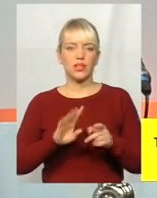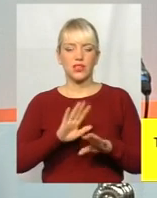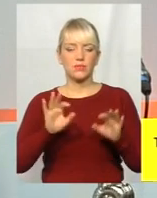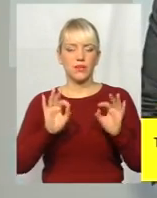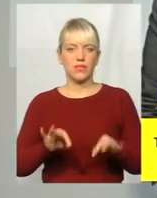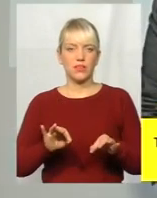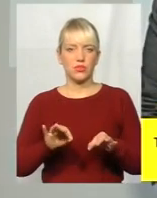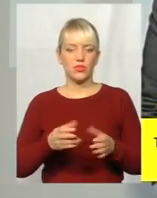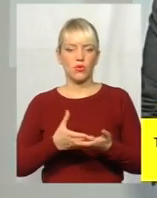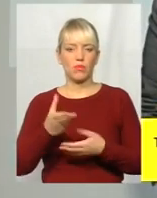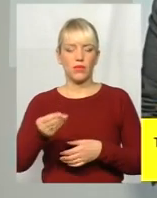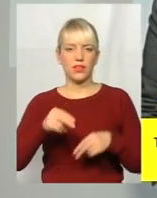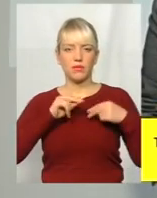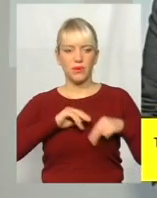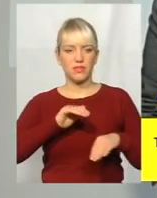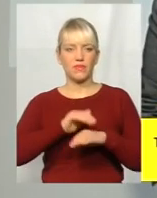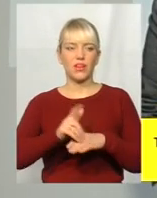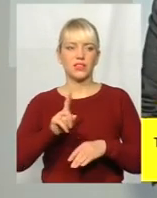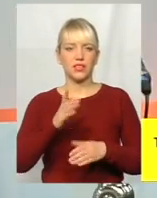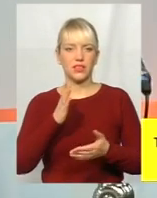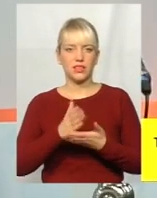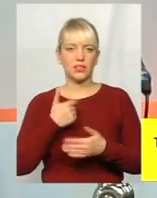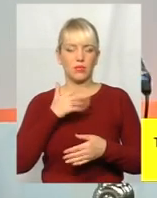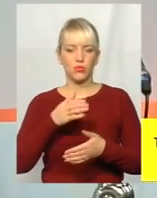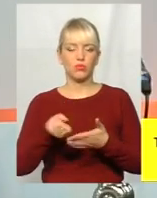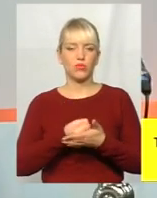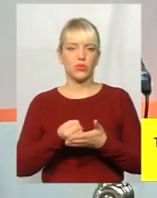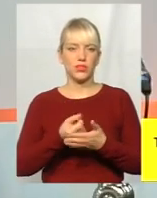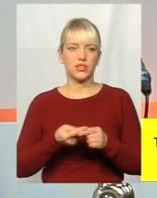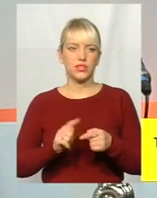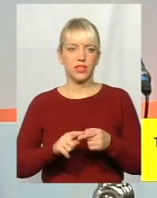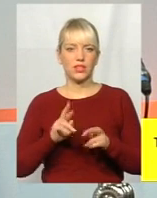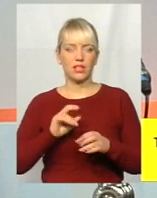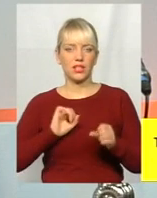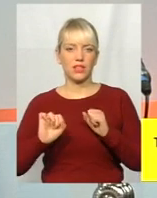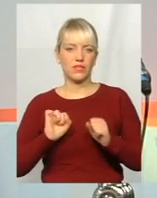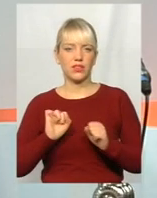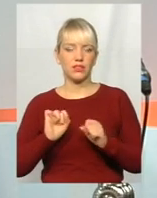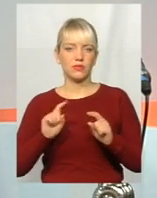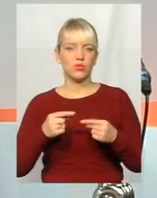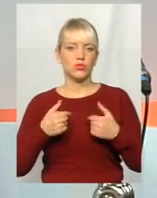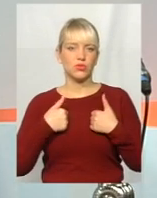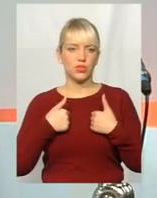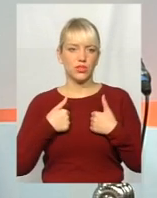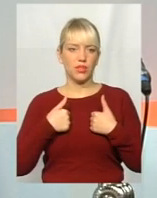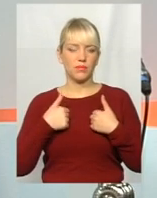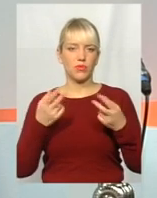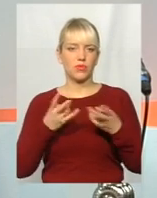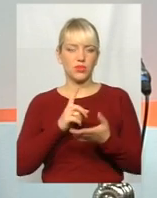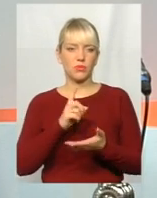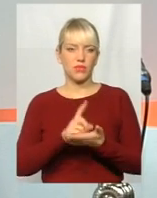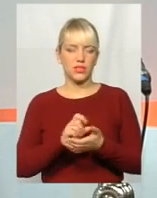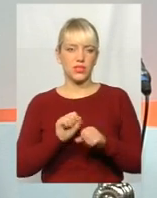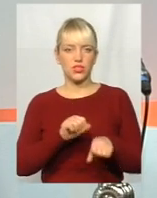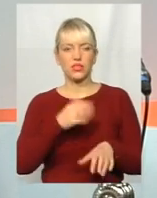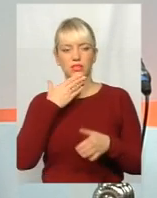несправедливістю оплати праці, факт такий є, я за це буду боротися, як керівник, тому що я маю зобов'язан захищати